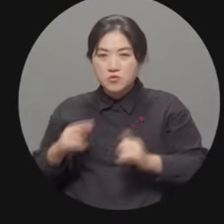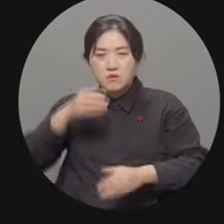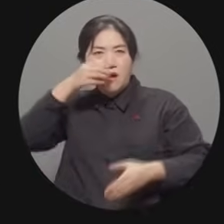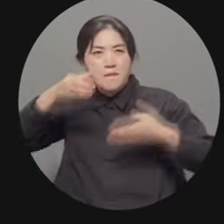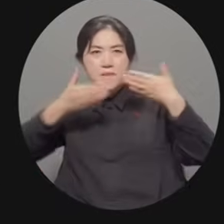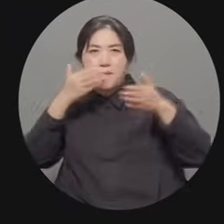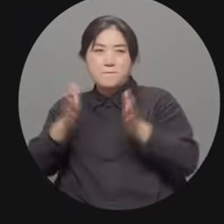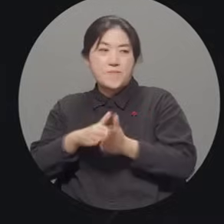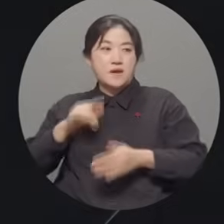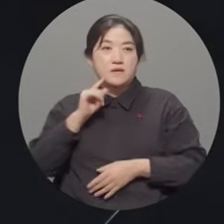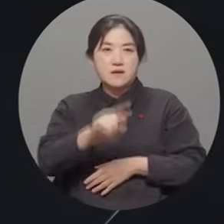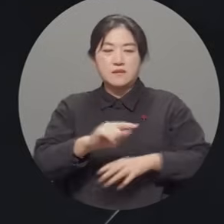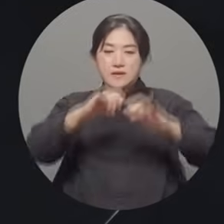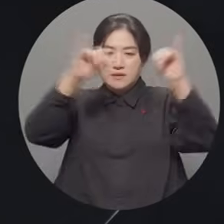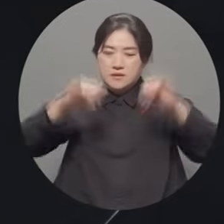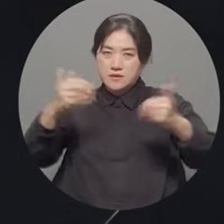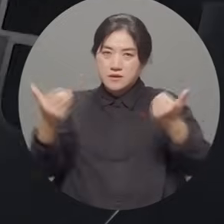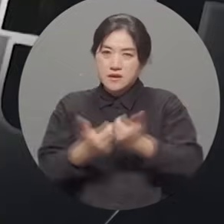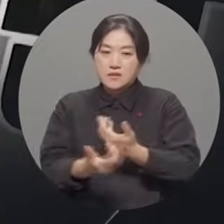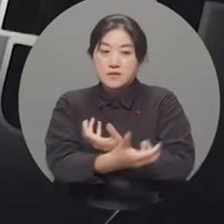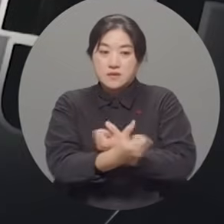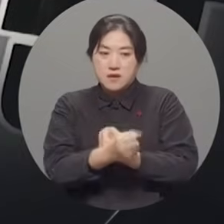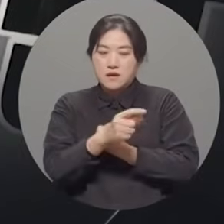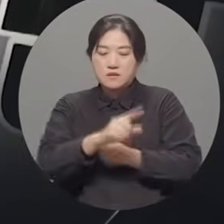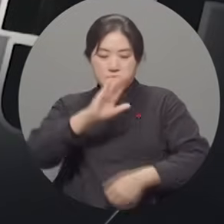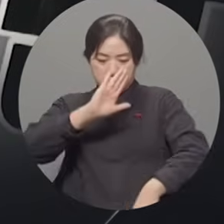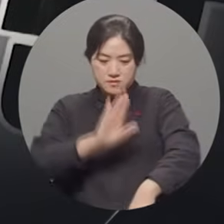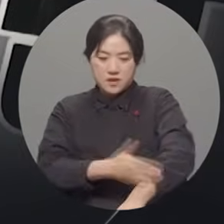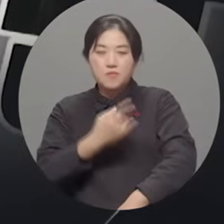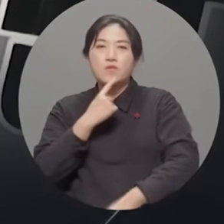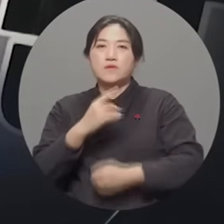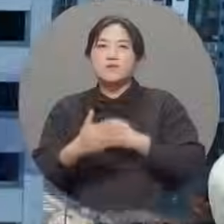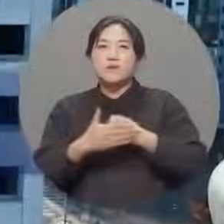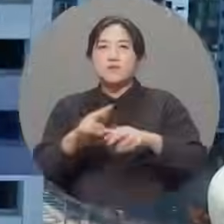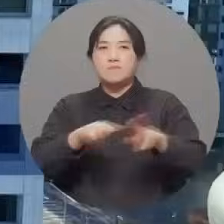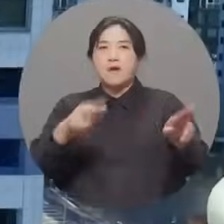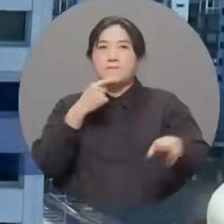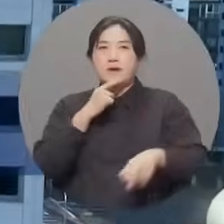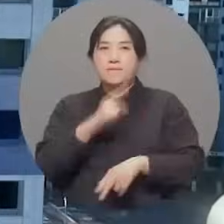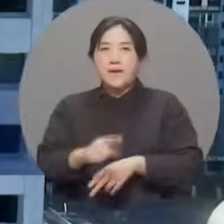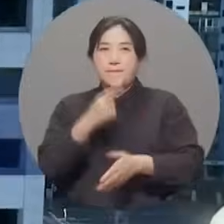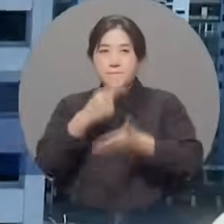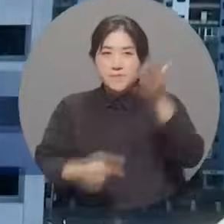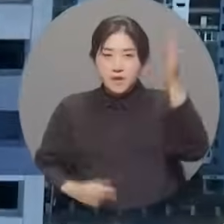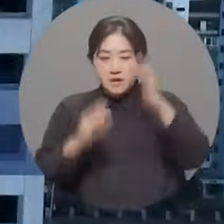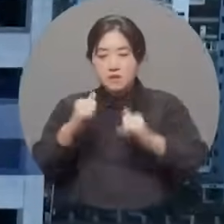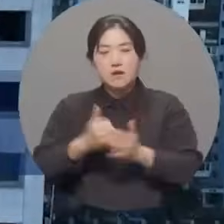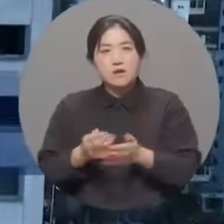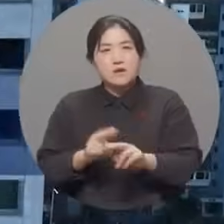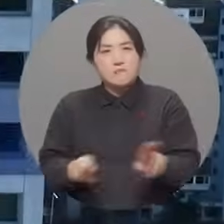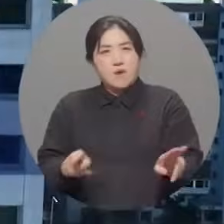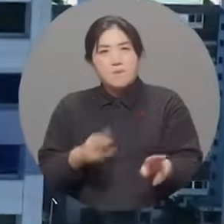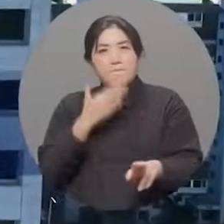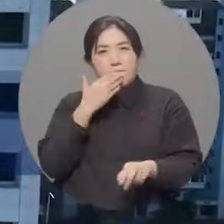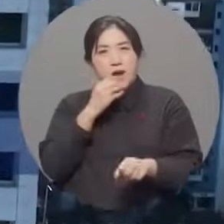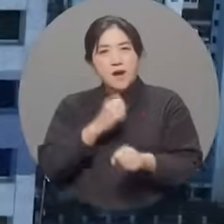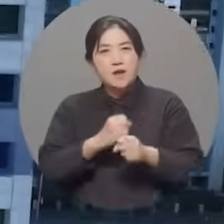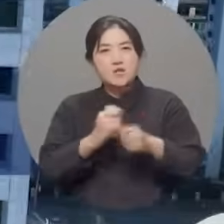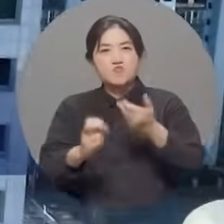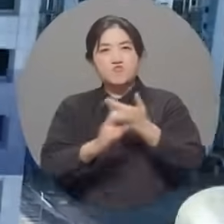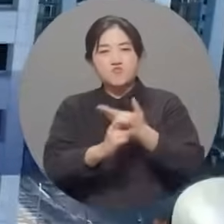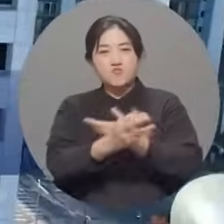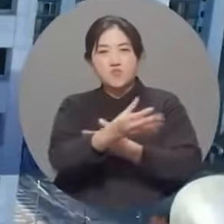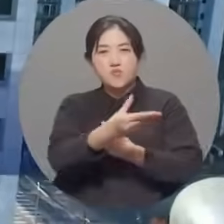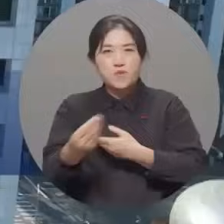것, 이런 반사회적인 계약에 해당한다는 겁니다. 피해 사례 중 무효 가능성이 높은 불법 대부 계약